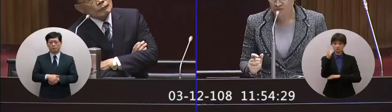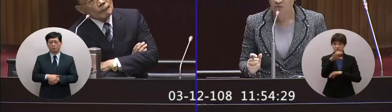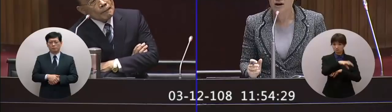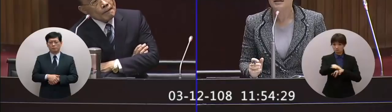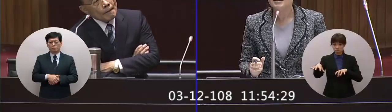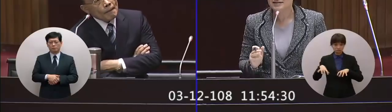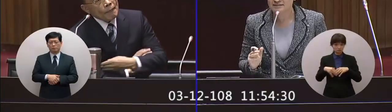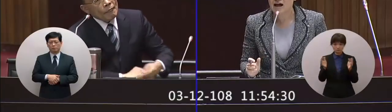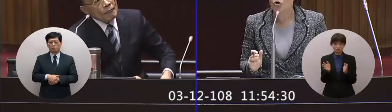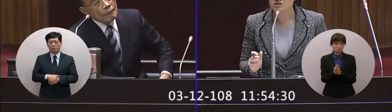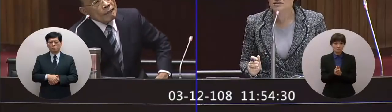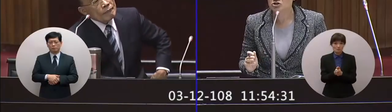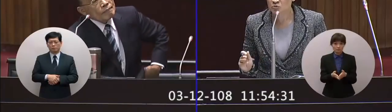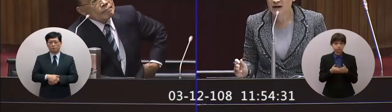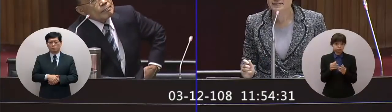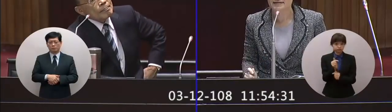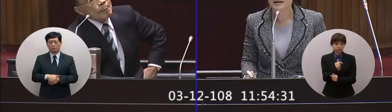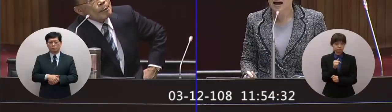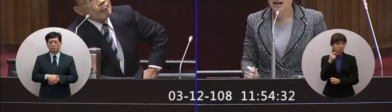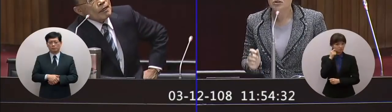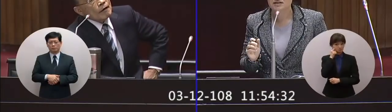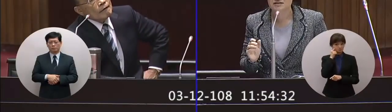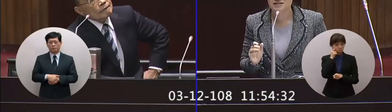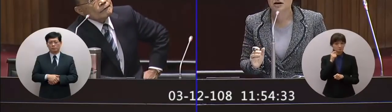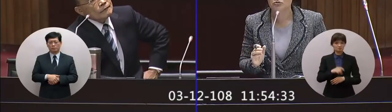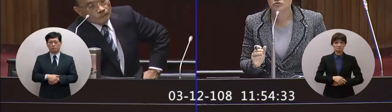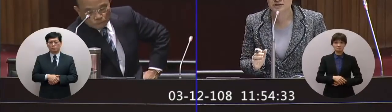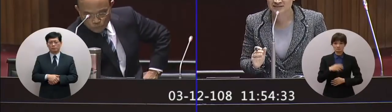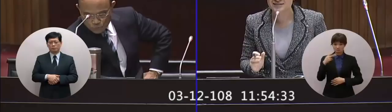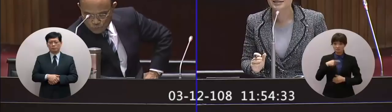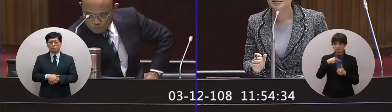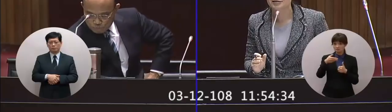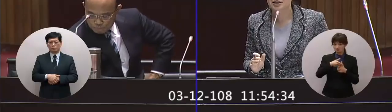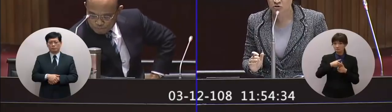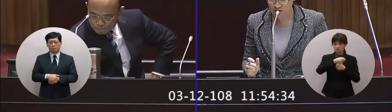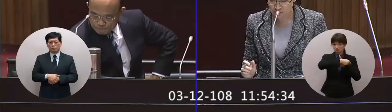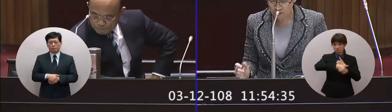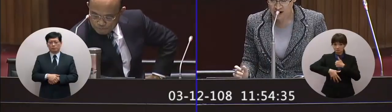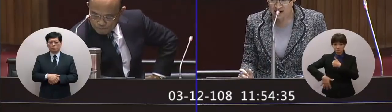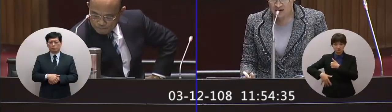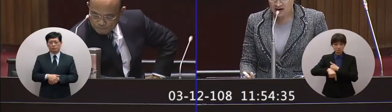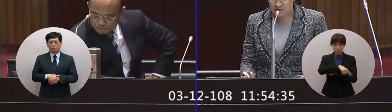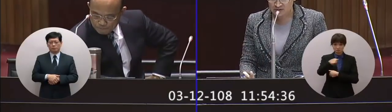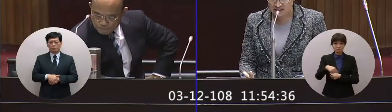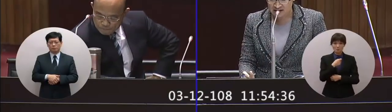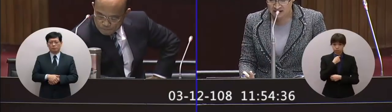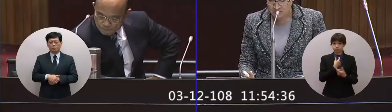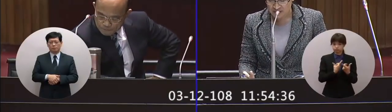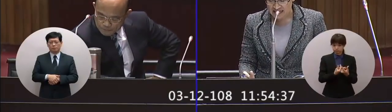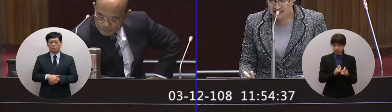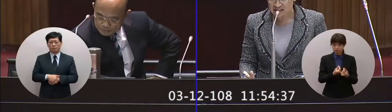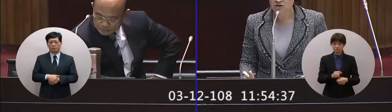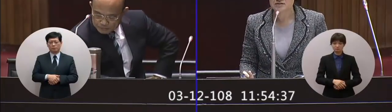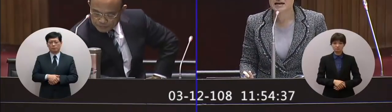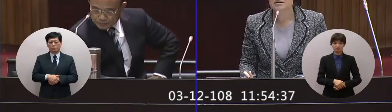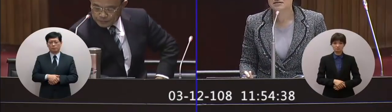面的双语化这个大工程之外呢，还有整个教育体系的这个双语化。那目前呢，